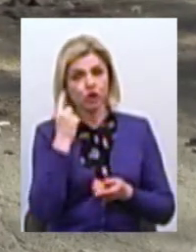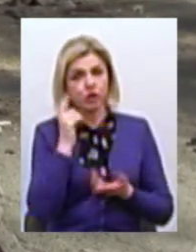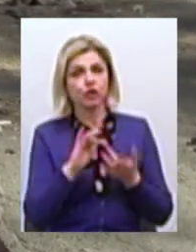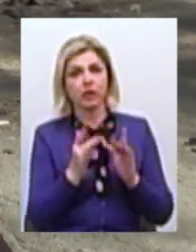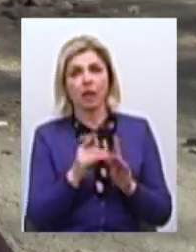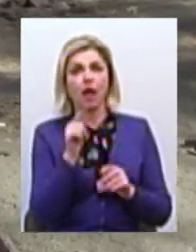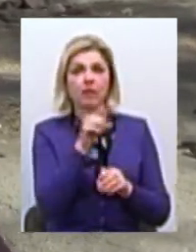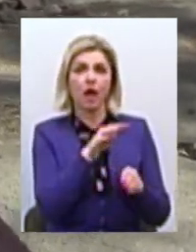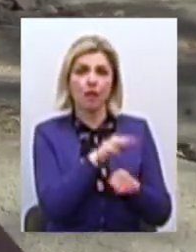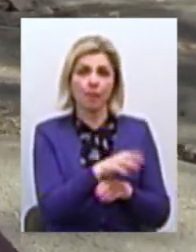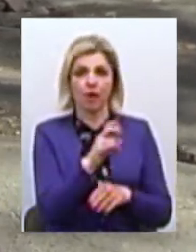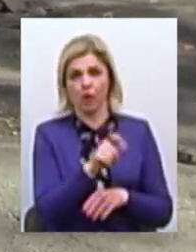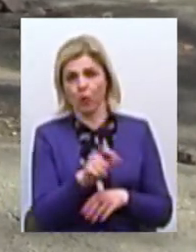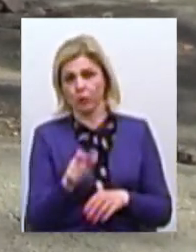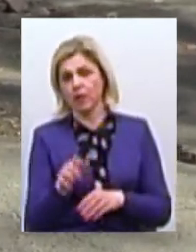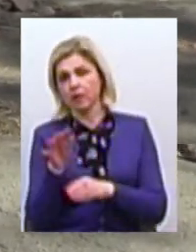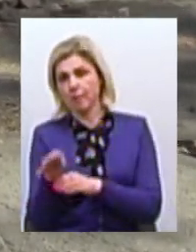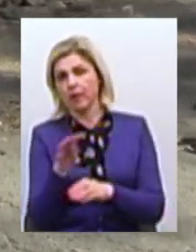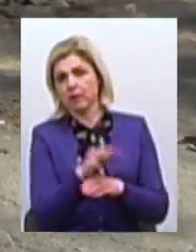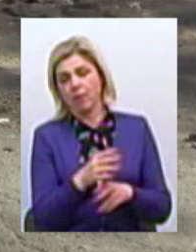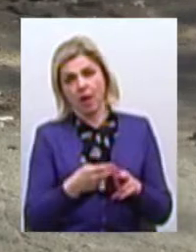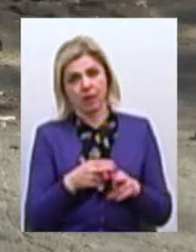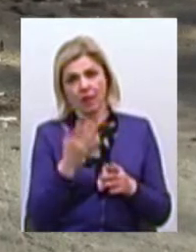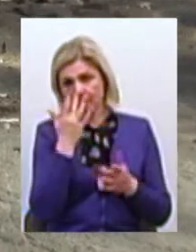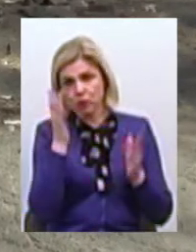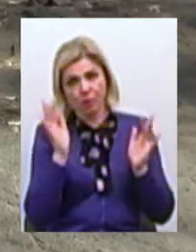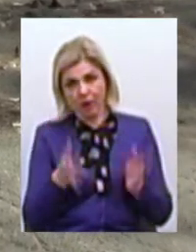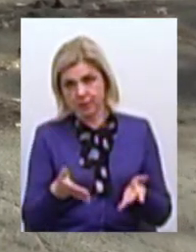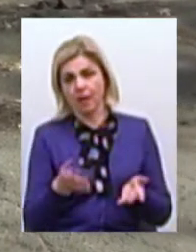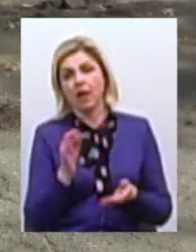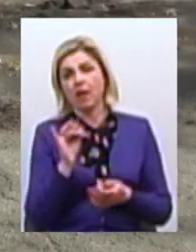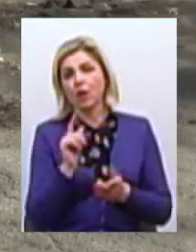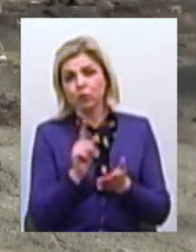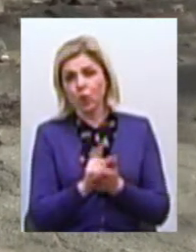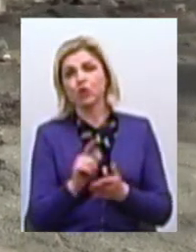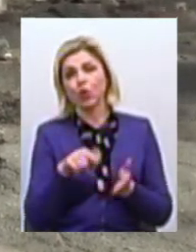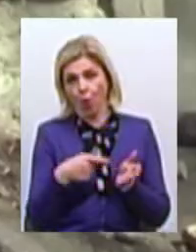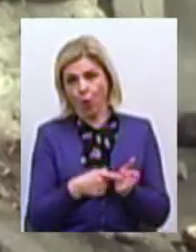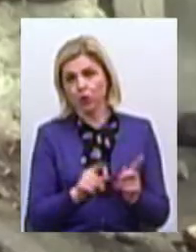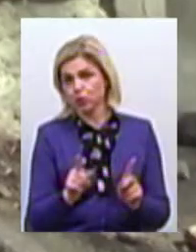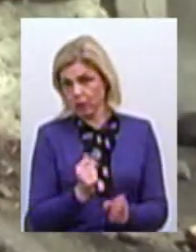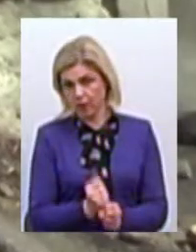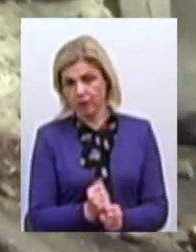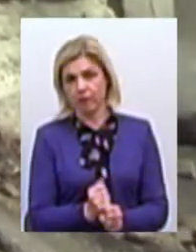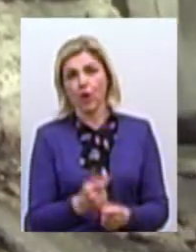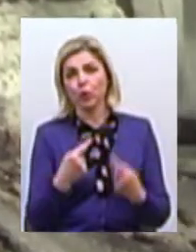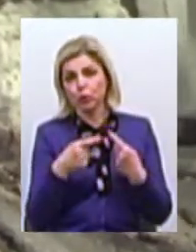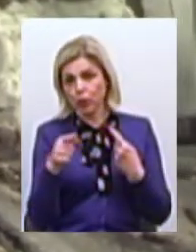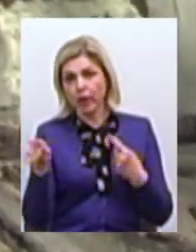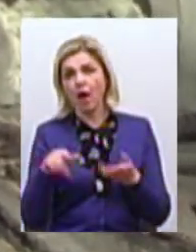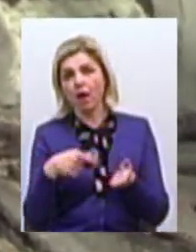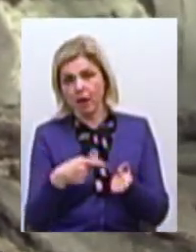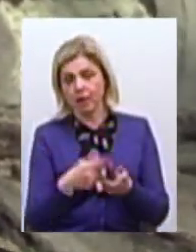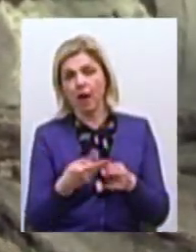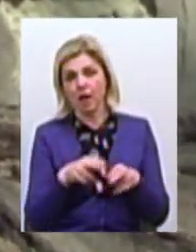тут напали на людей. Я считаю, что это просто безобразие. То должен что-то город какие-то шаги предпринимать. Другие же города как-то решили